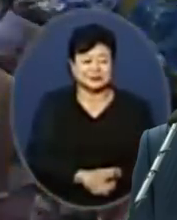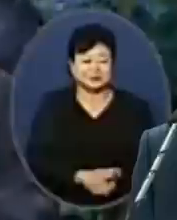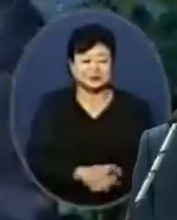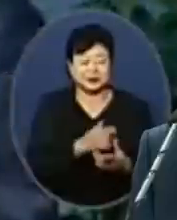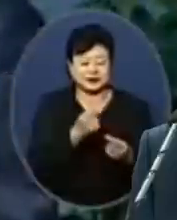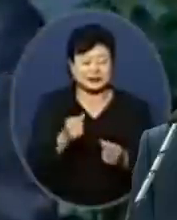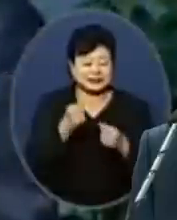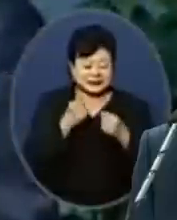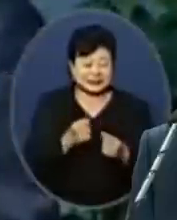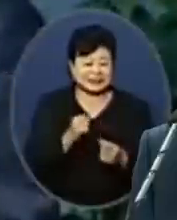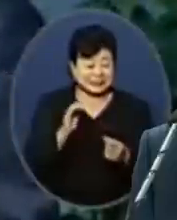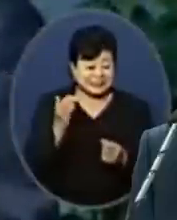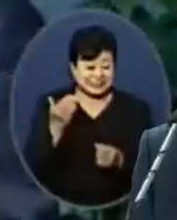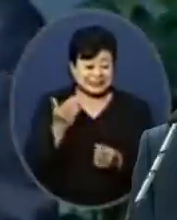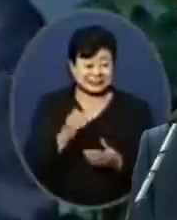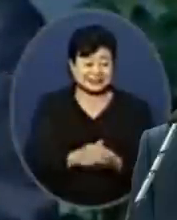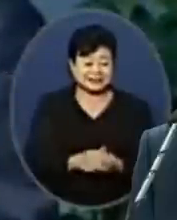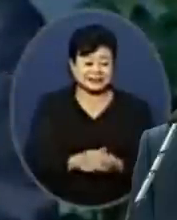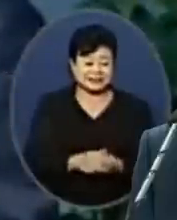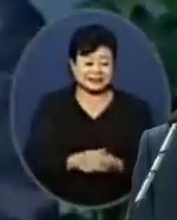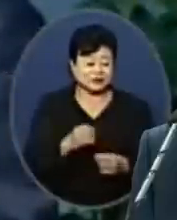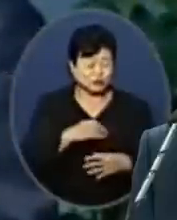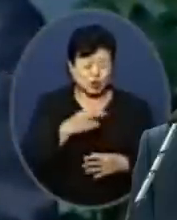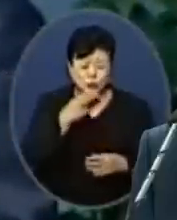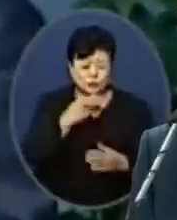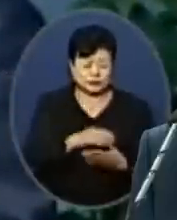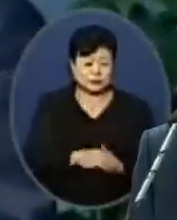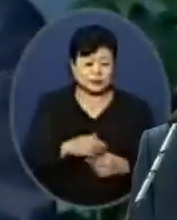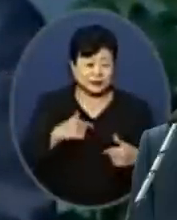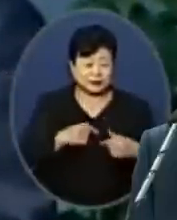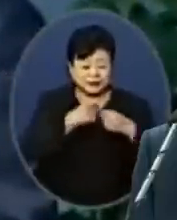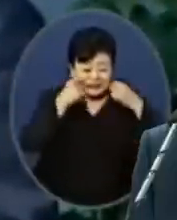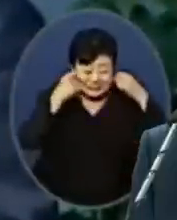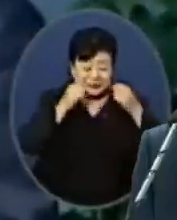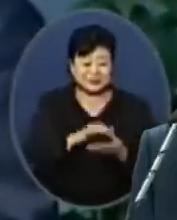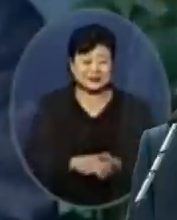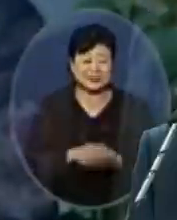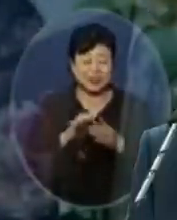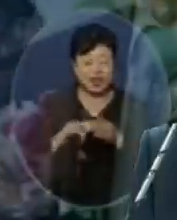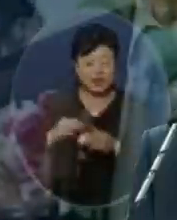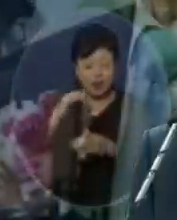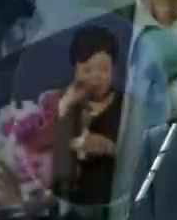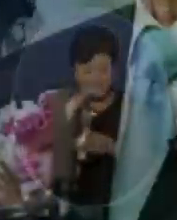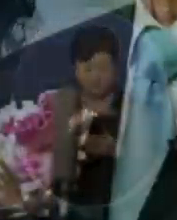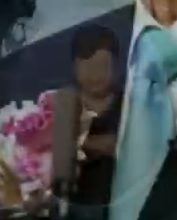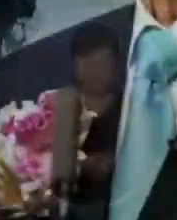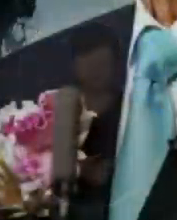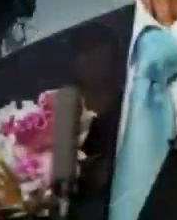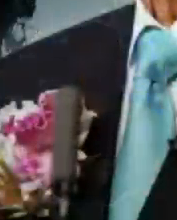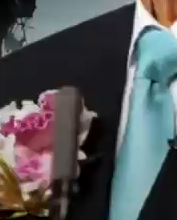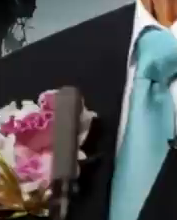그와 같이 살게 되면 무엇이 두렵습니까? 기쁘고 즐거움이 넘치지 않겠어요?